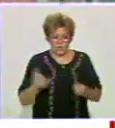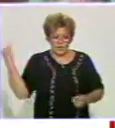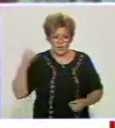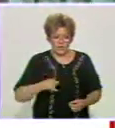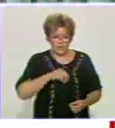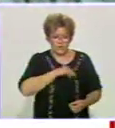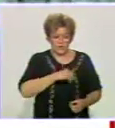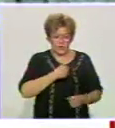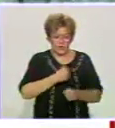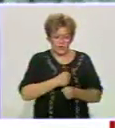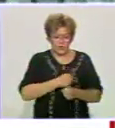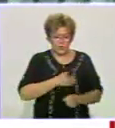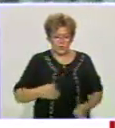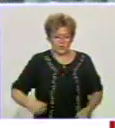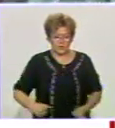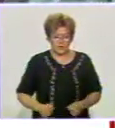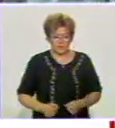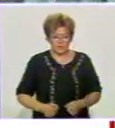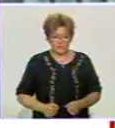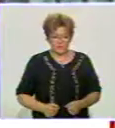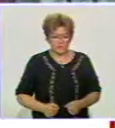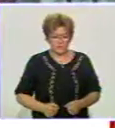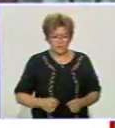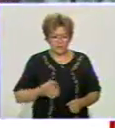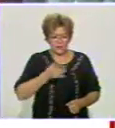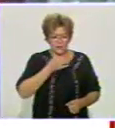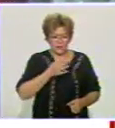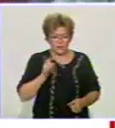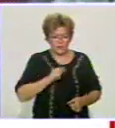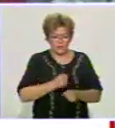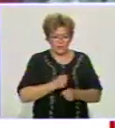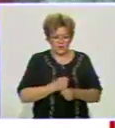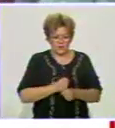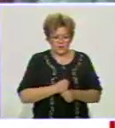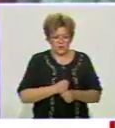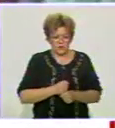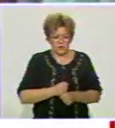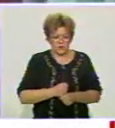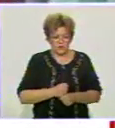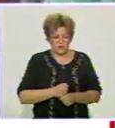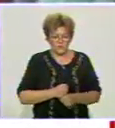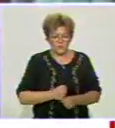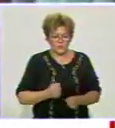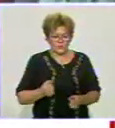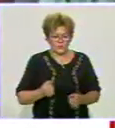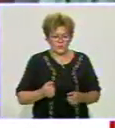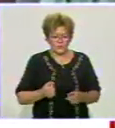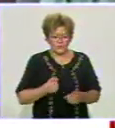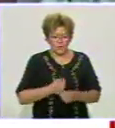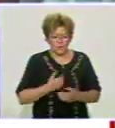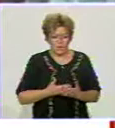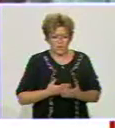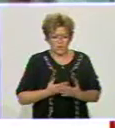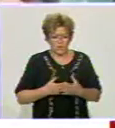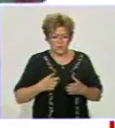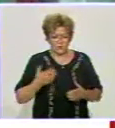fost în stare că sunt oameni de ajutor social. N-a fost în stare să pună olanile acolo să nu cadă școala. Așteaptă